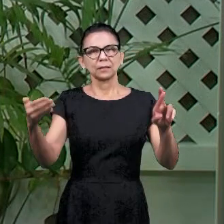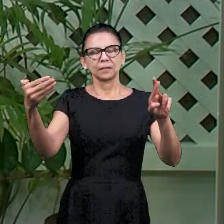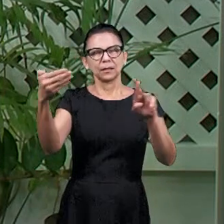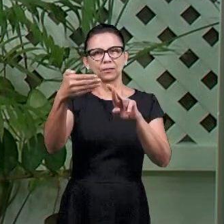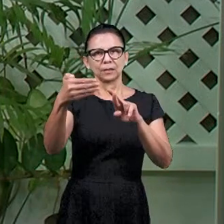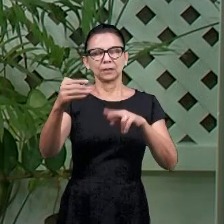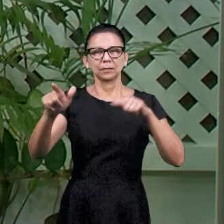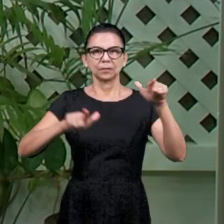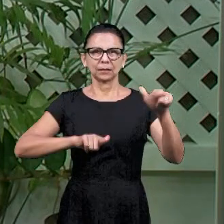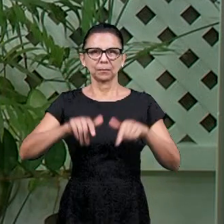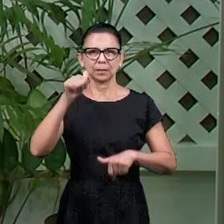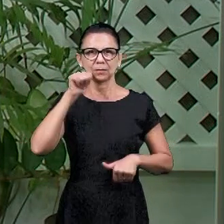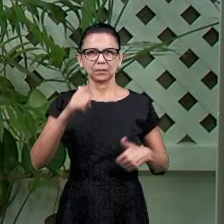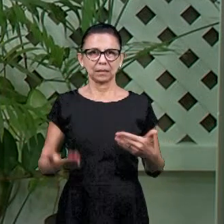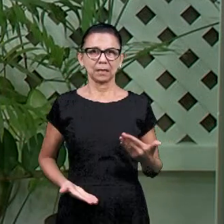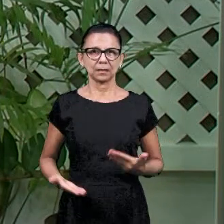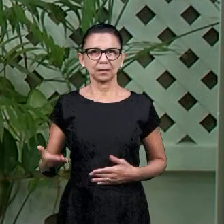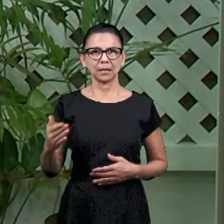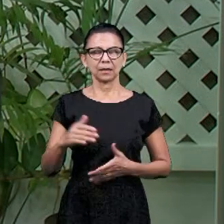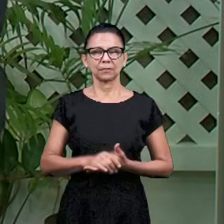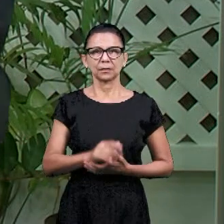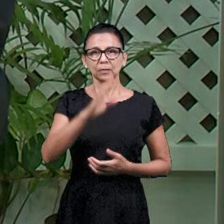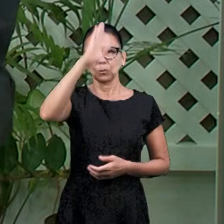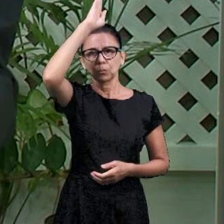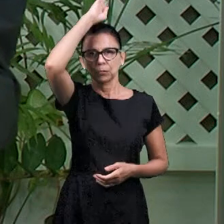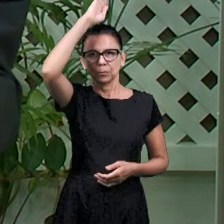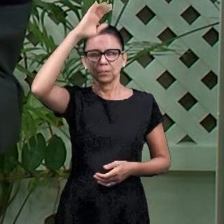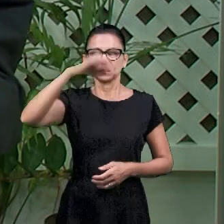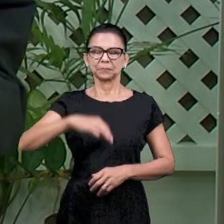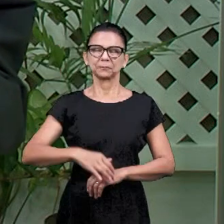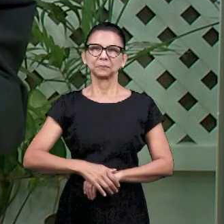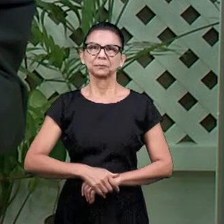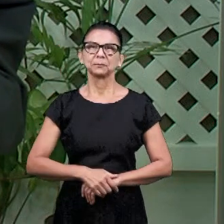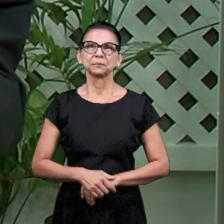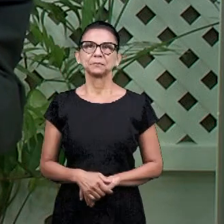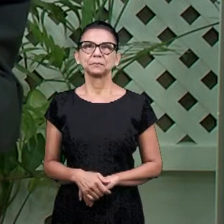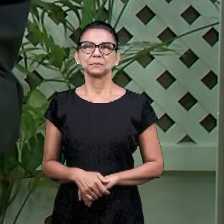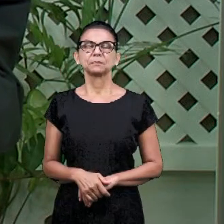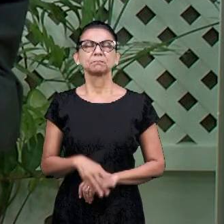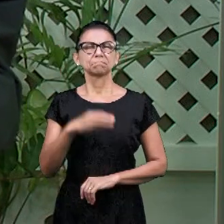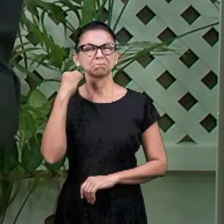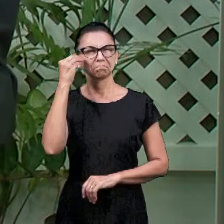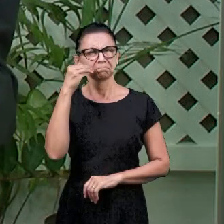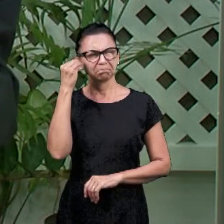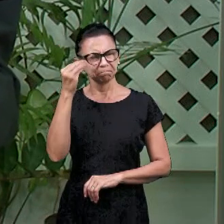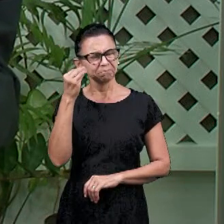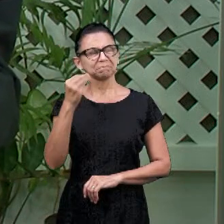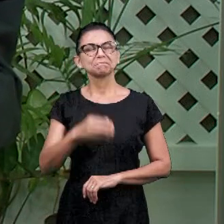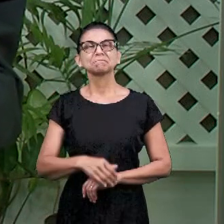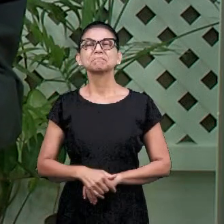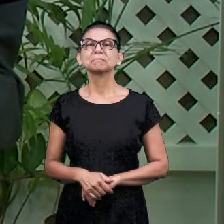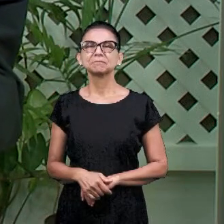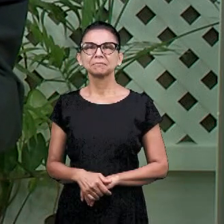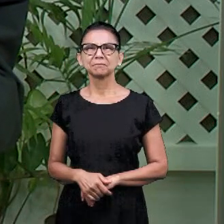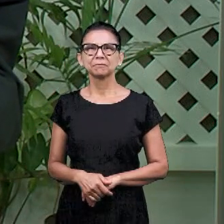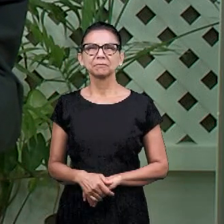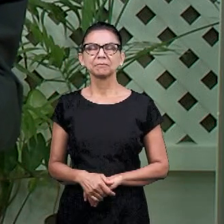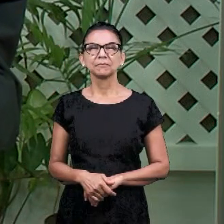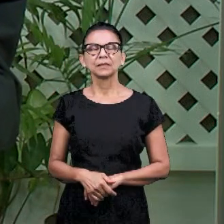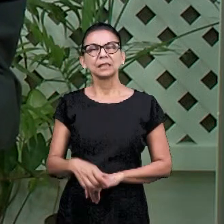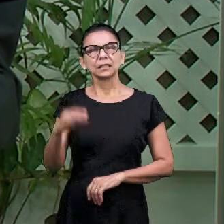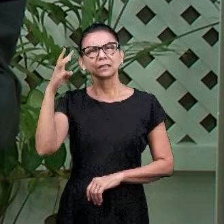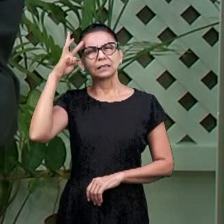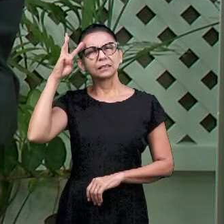de Trévise. Il parle du travail des sœurs en Rome et Trévise. Avec